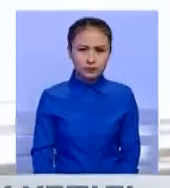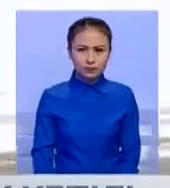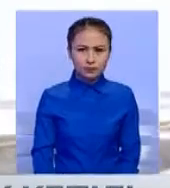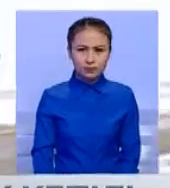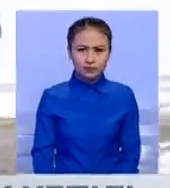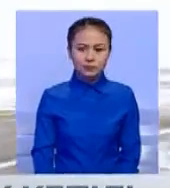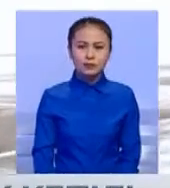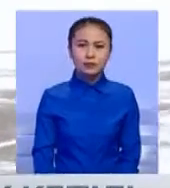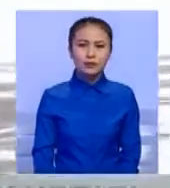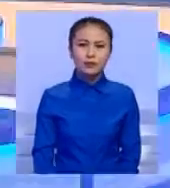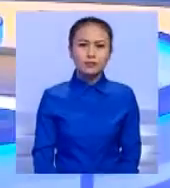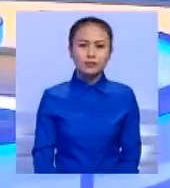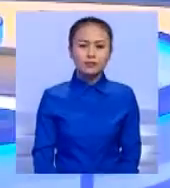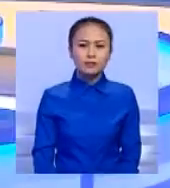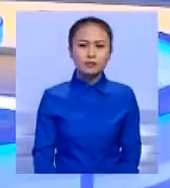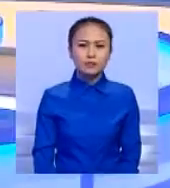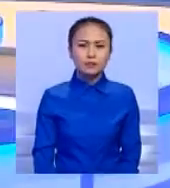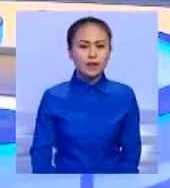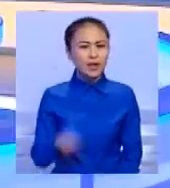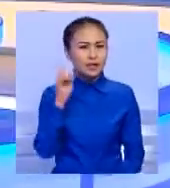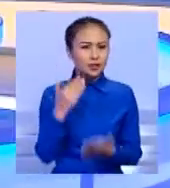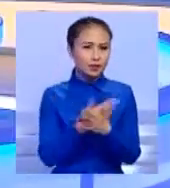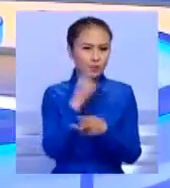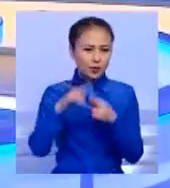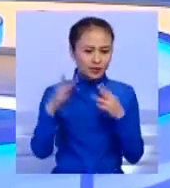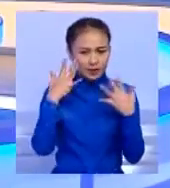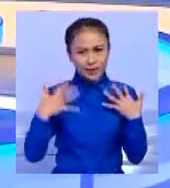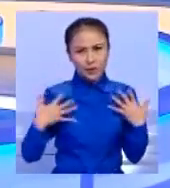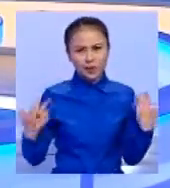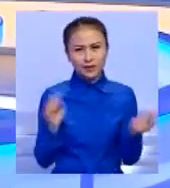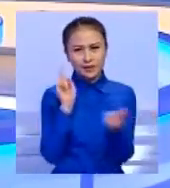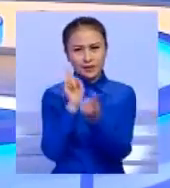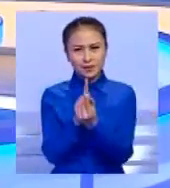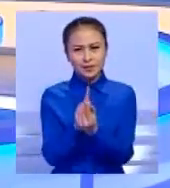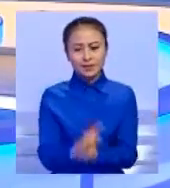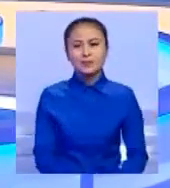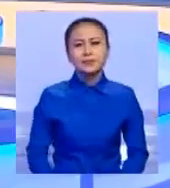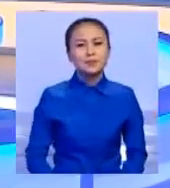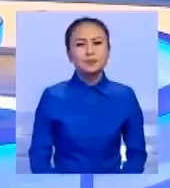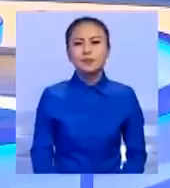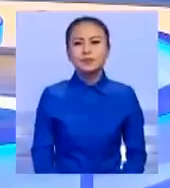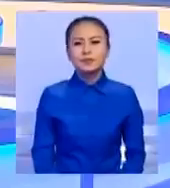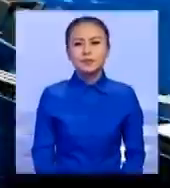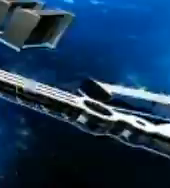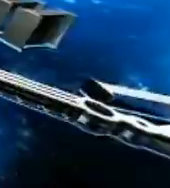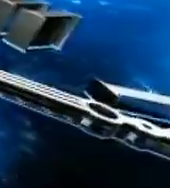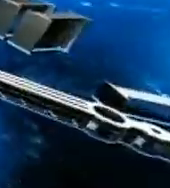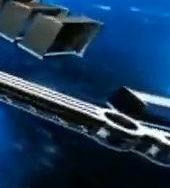Астана. Әзірге айтарымыз осы. Арнамыздан алыстамаңыздар, жаңалық күтіңіздер.